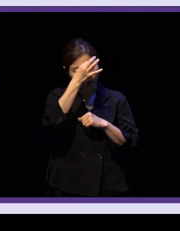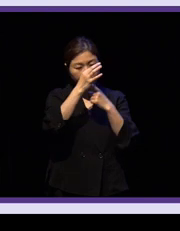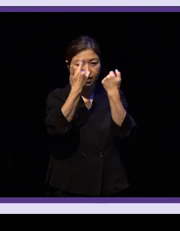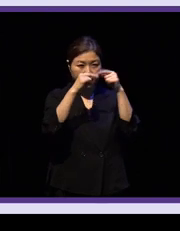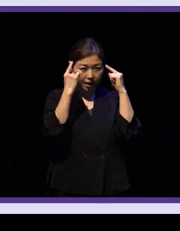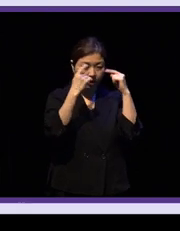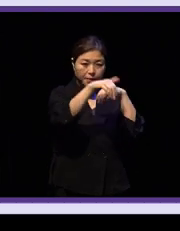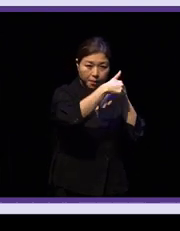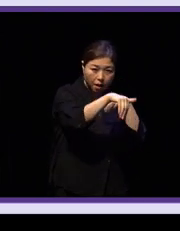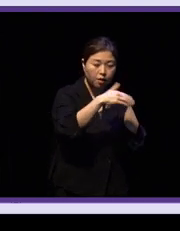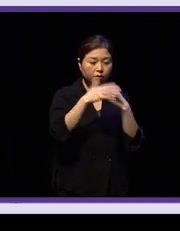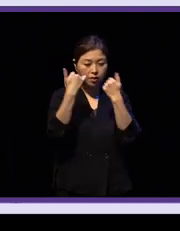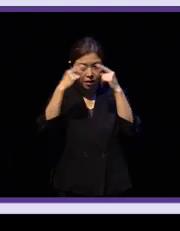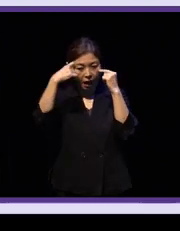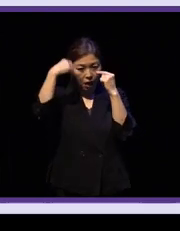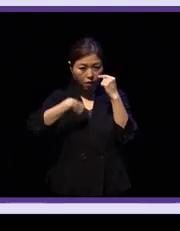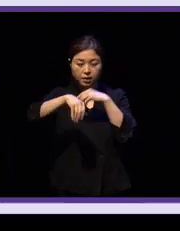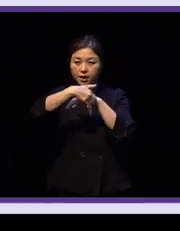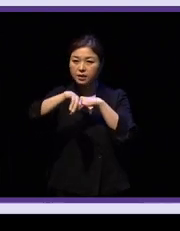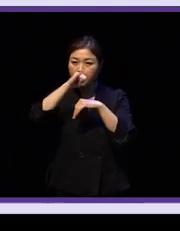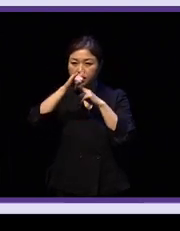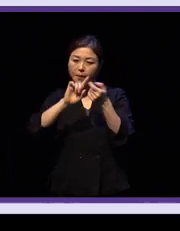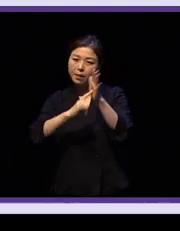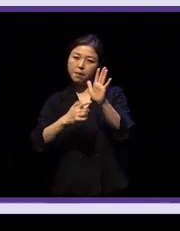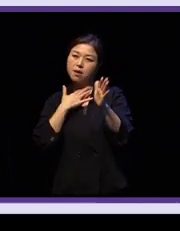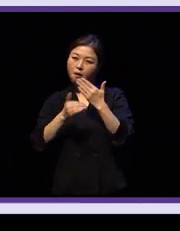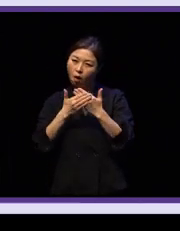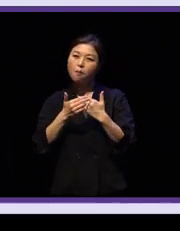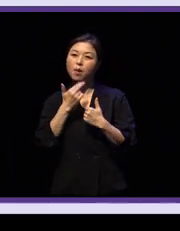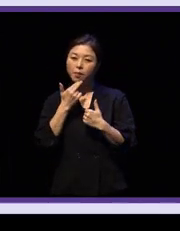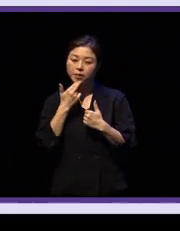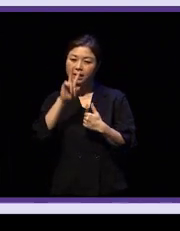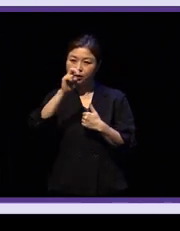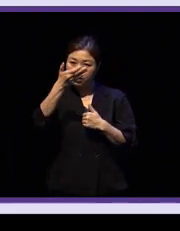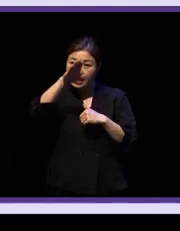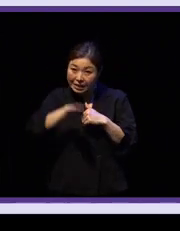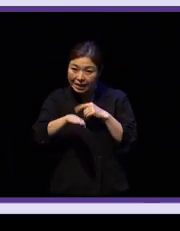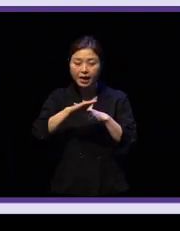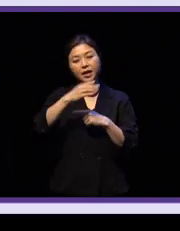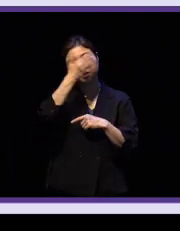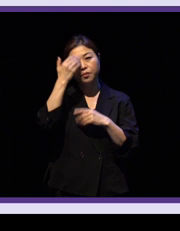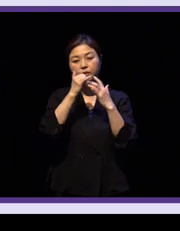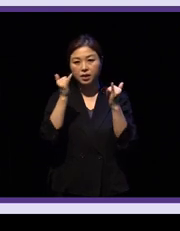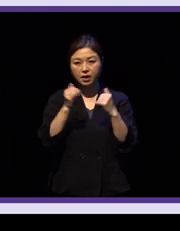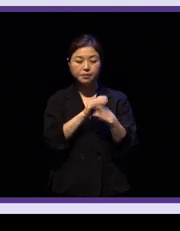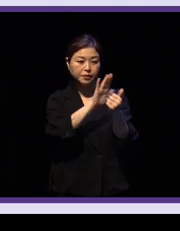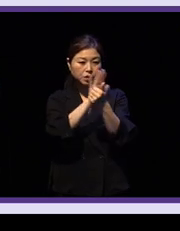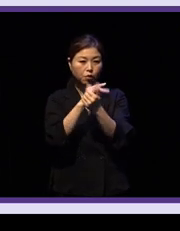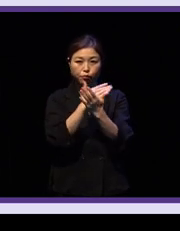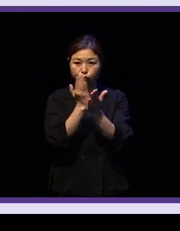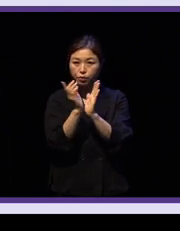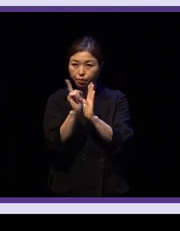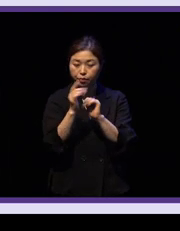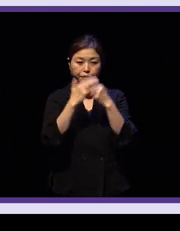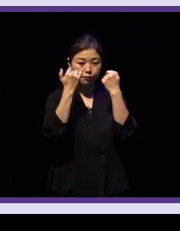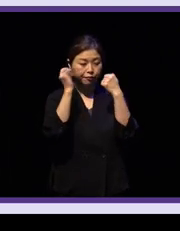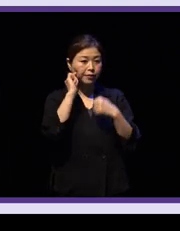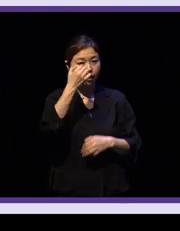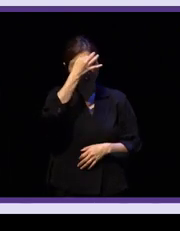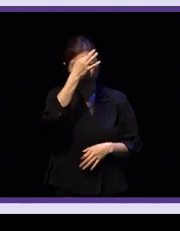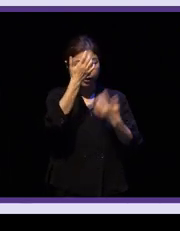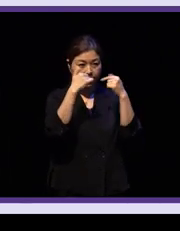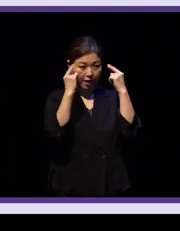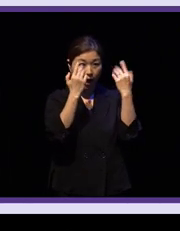및 발표 이력이 없는 29세 이하의 예비 예술인을 뜻합니다 지원 분야는 앞서 말씀드린 예술 대학의 경우가